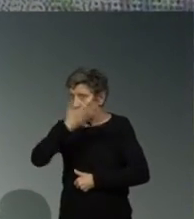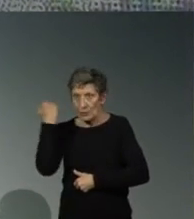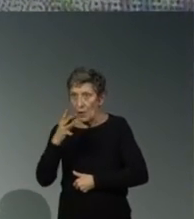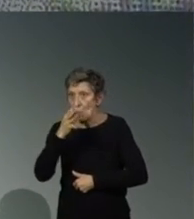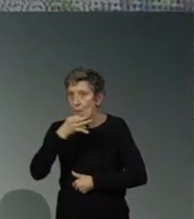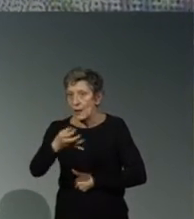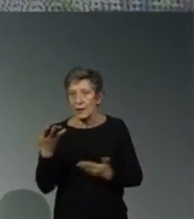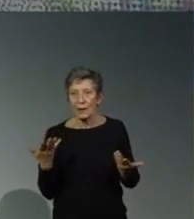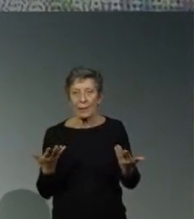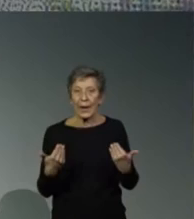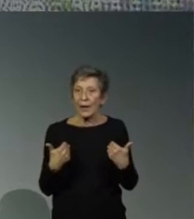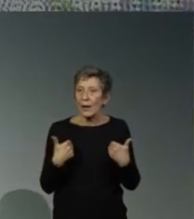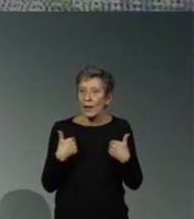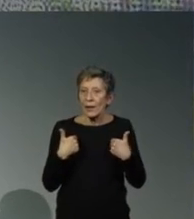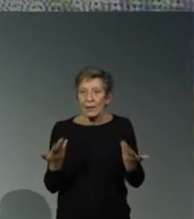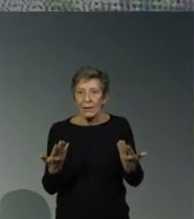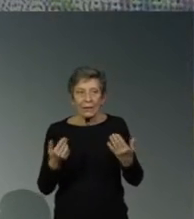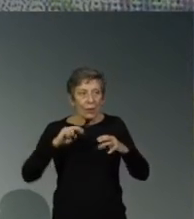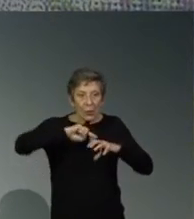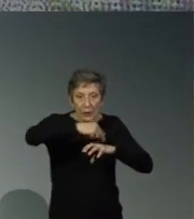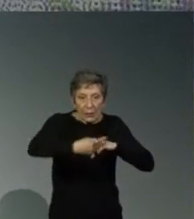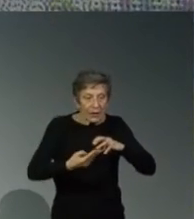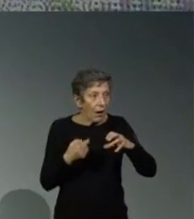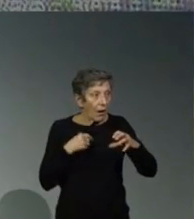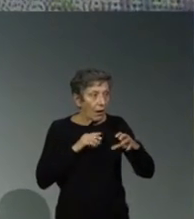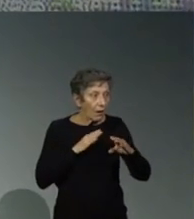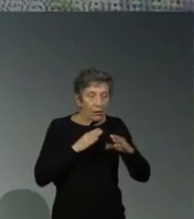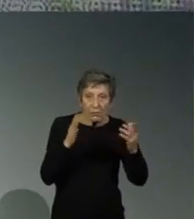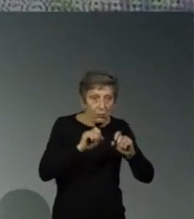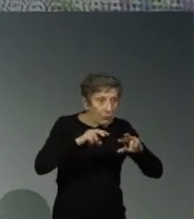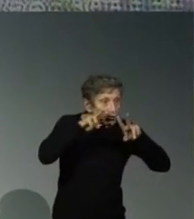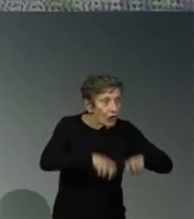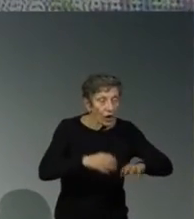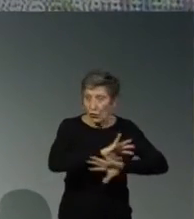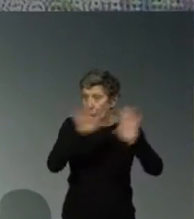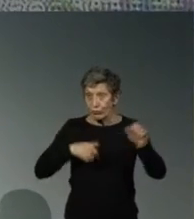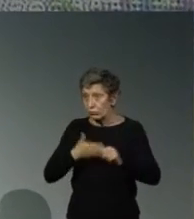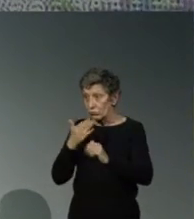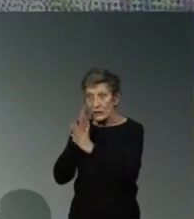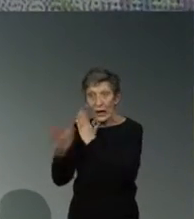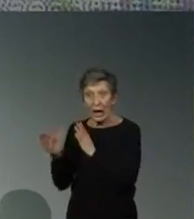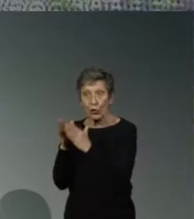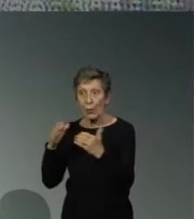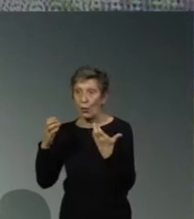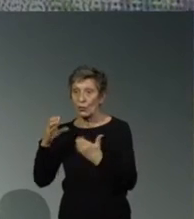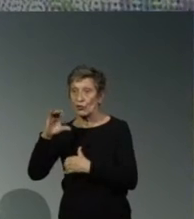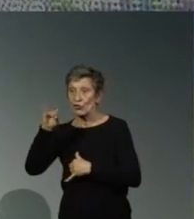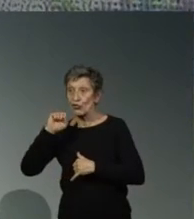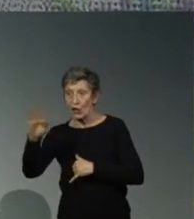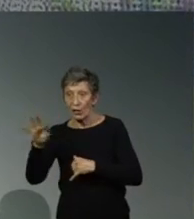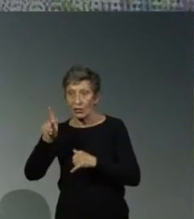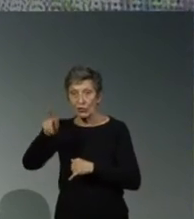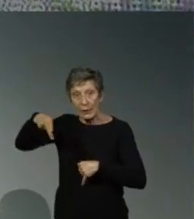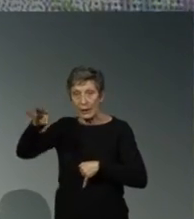concerne, plutôt qu'aller sur Wikipédia, j'ai demandé à ChatGPT. Et en fait, dans cette interaction-là, moi, j'en suis venu à des